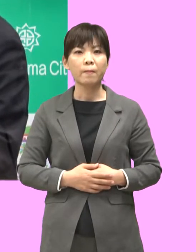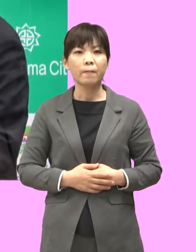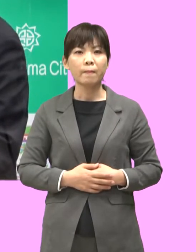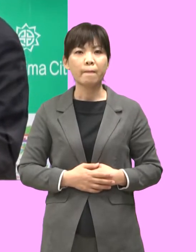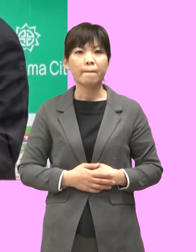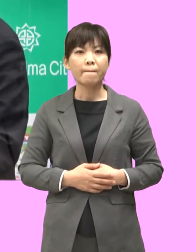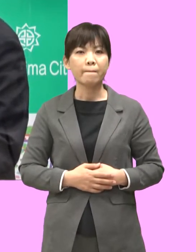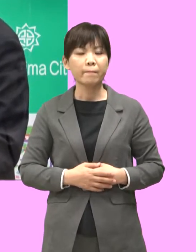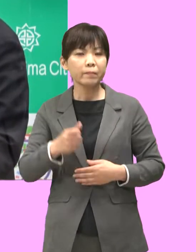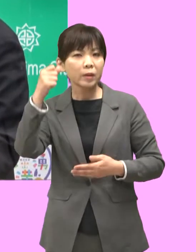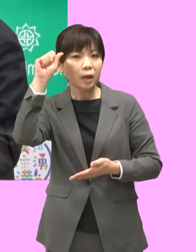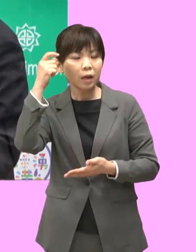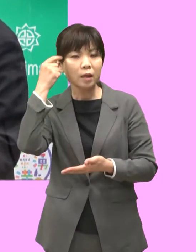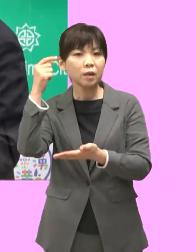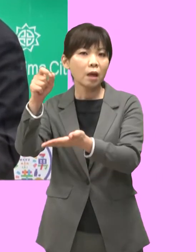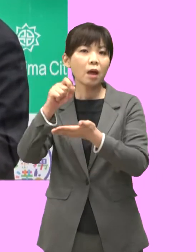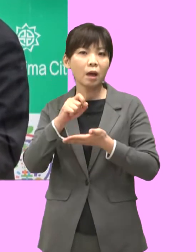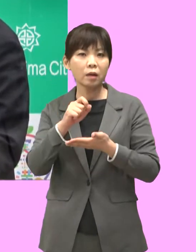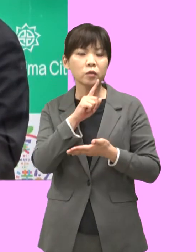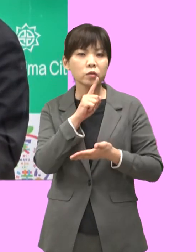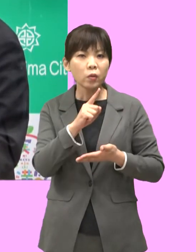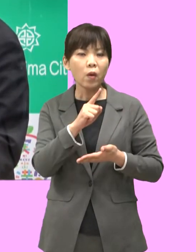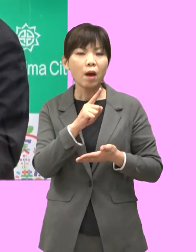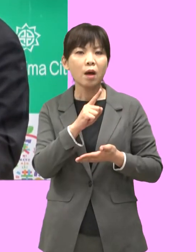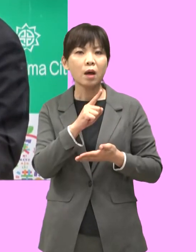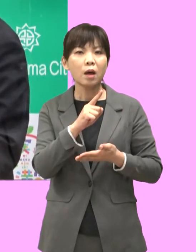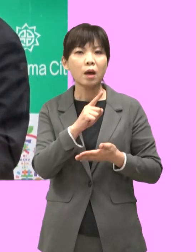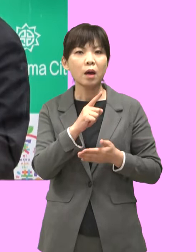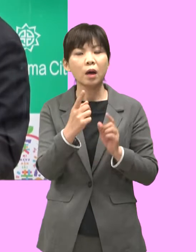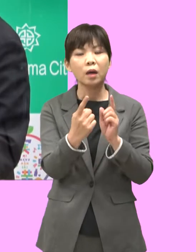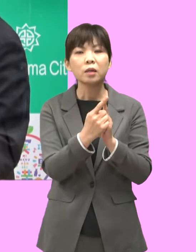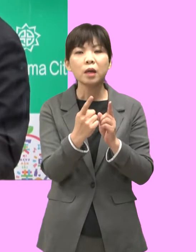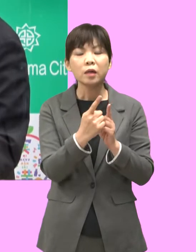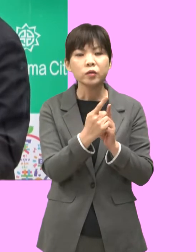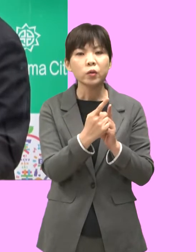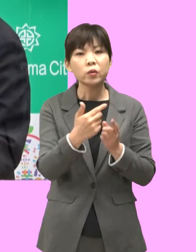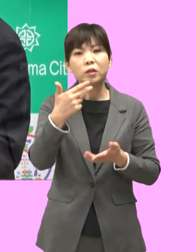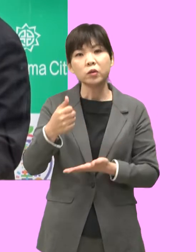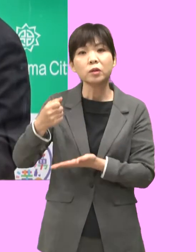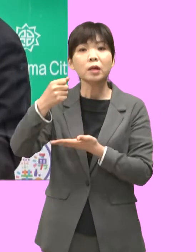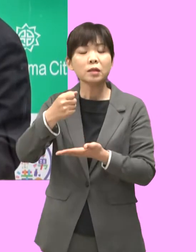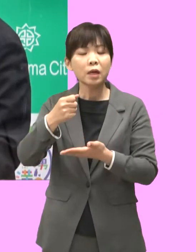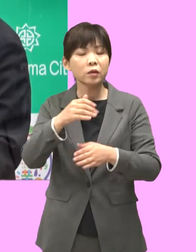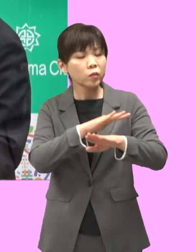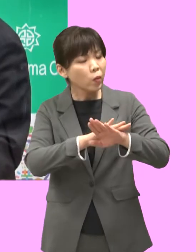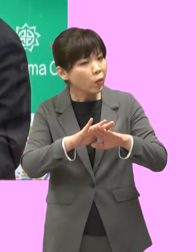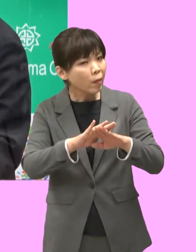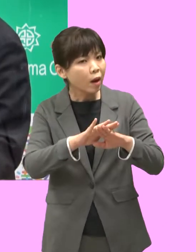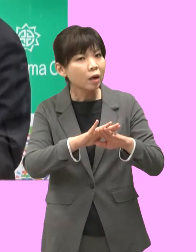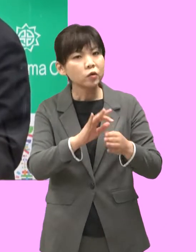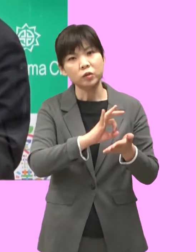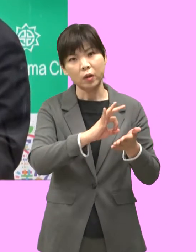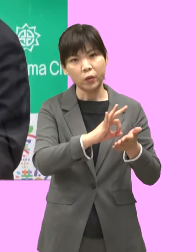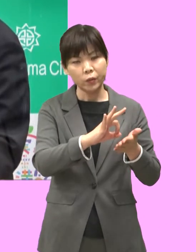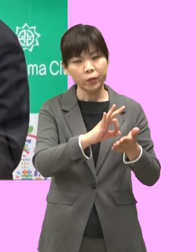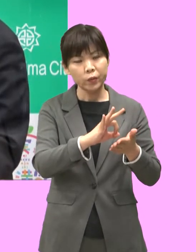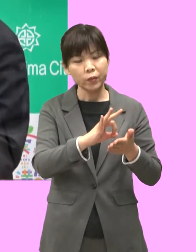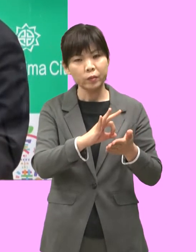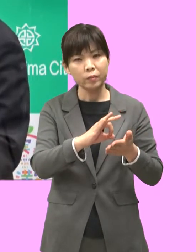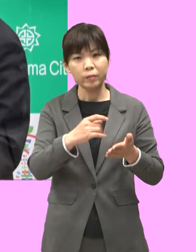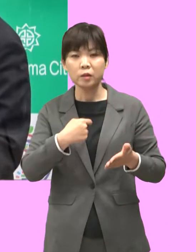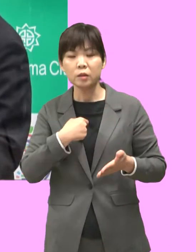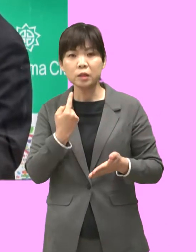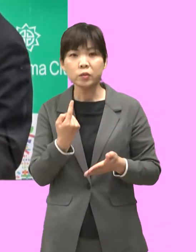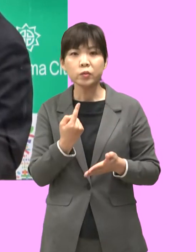で、アイデア提案というのは対象の公有財産を上手に活用する提案、あるいは提案者自ら